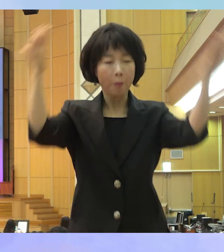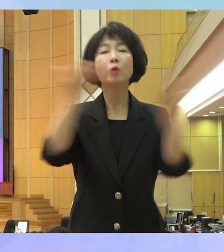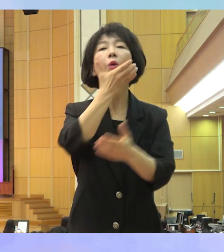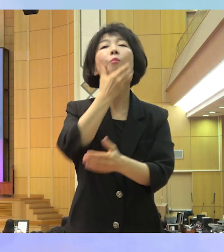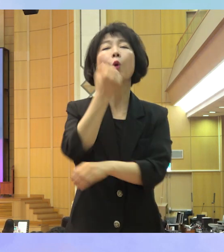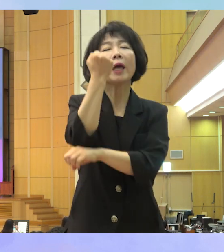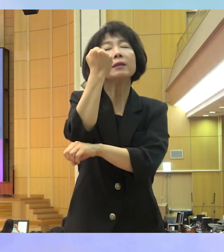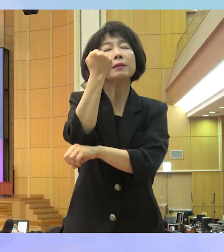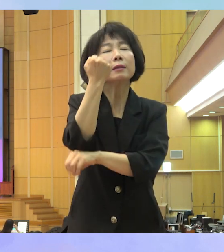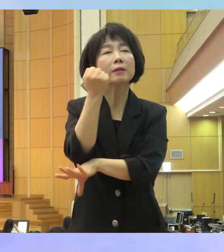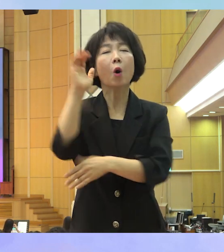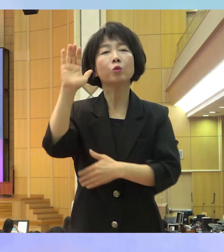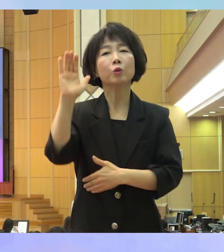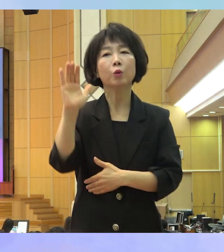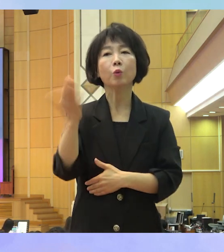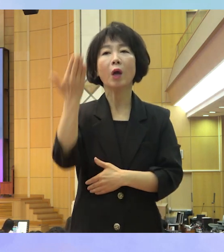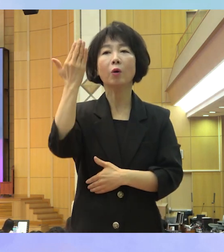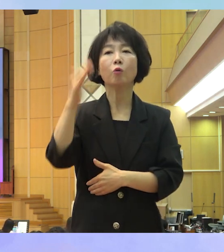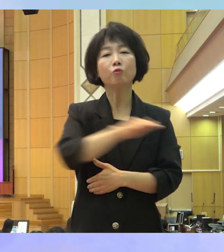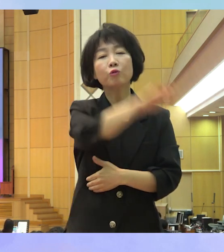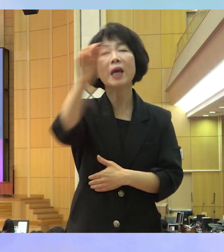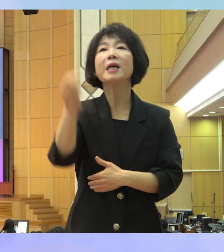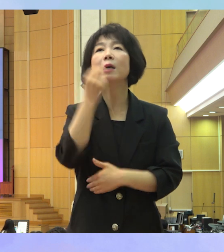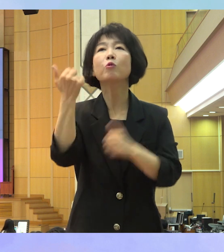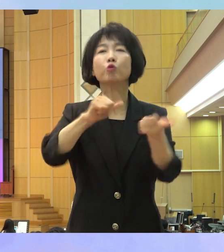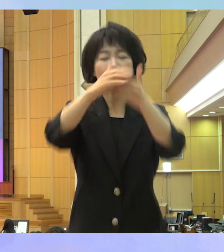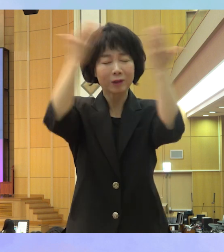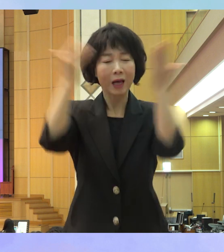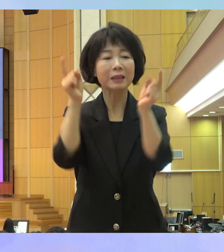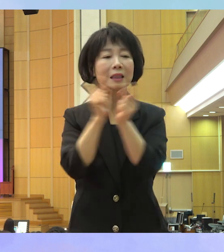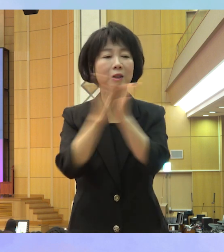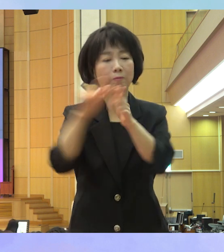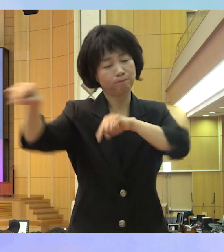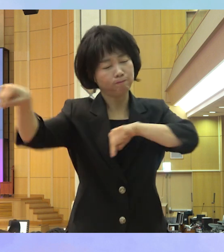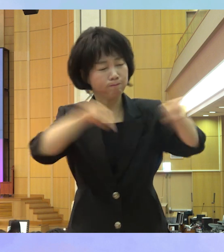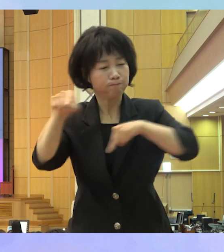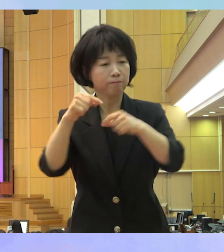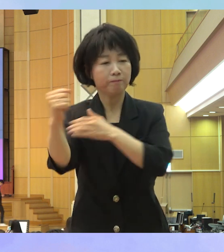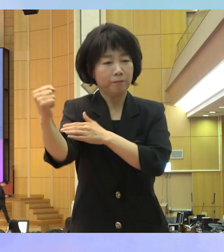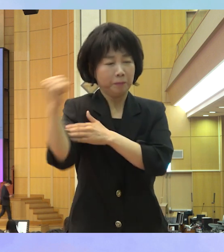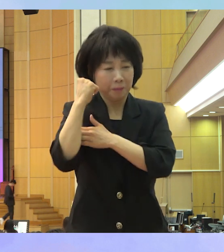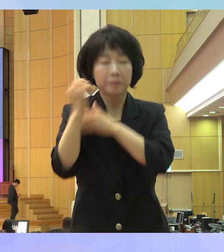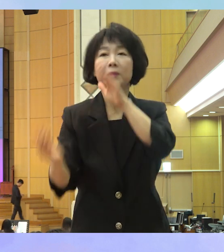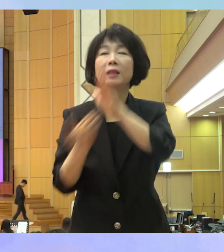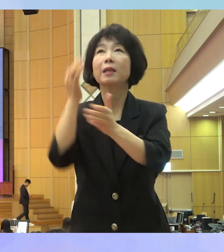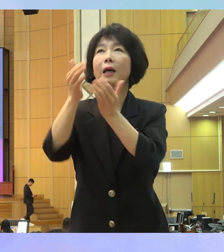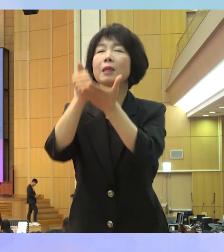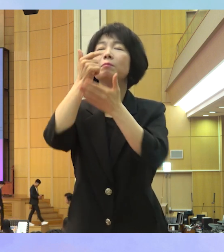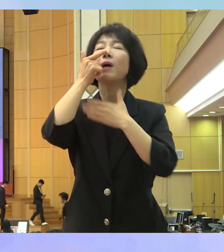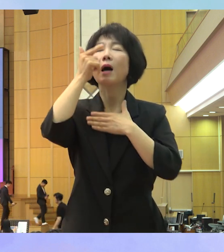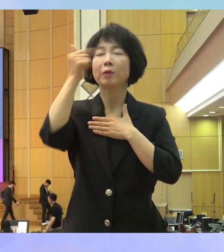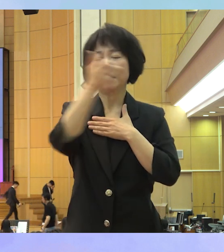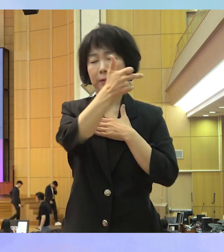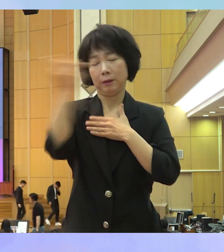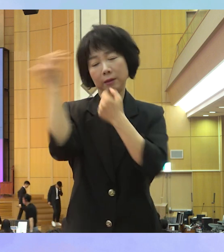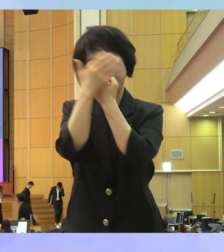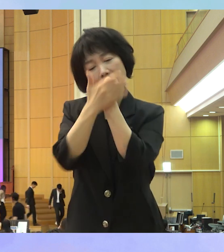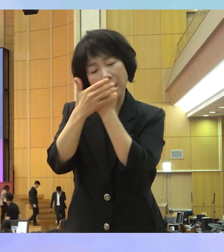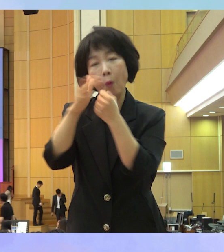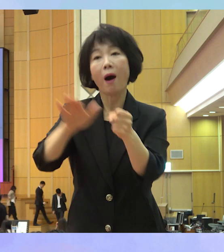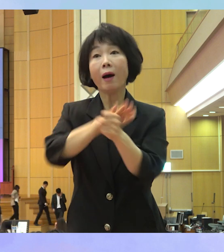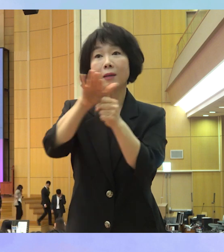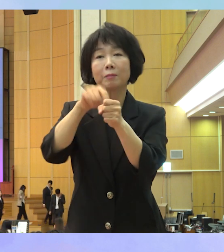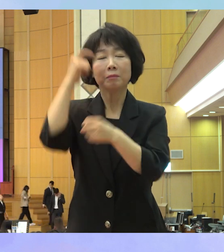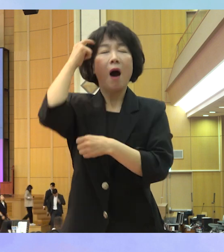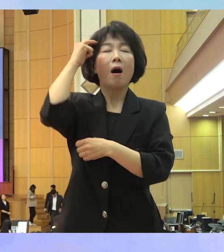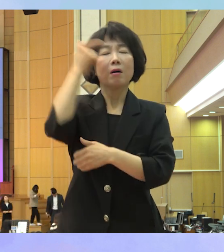만복의 근원 되시며 저희들의 생사 화복을 주관하시는 전능하신 하나님 아버지, 그 크신 은혜와